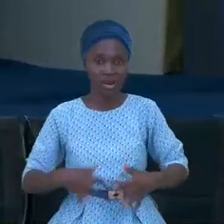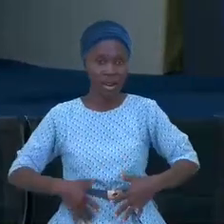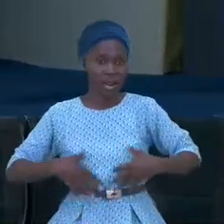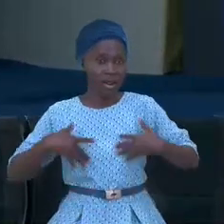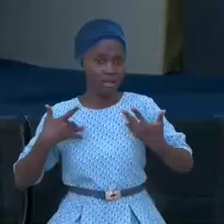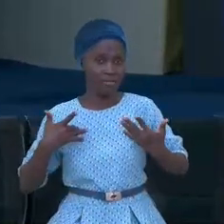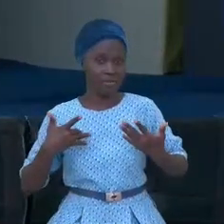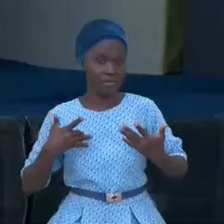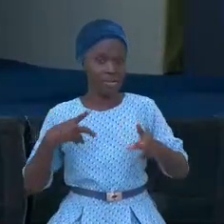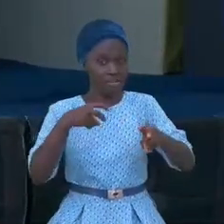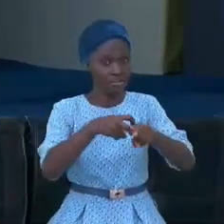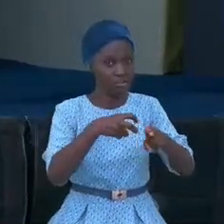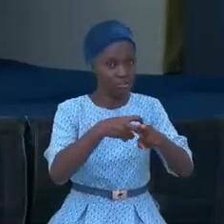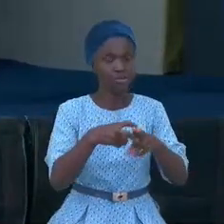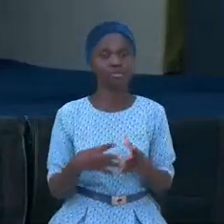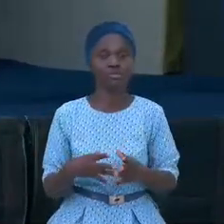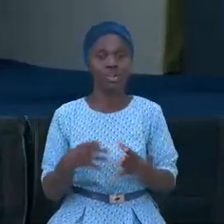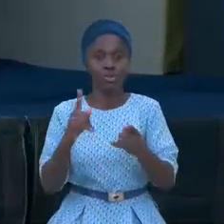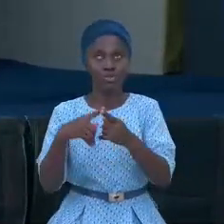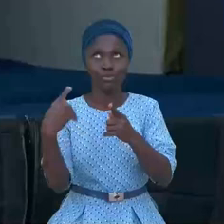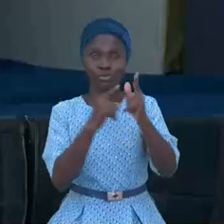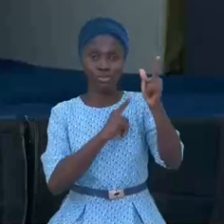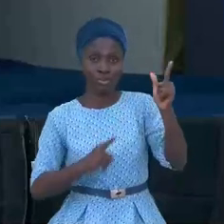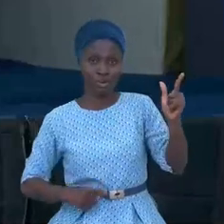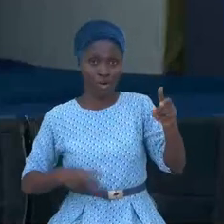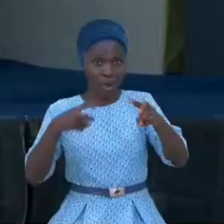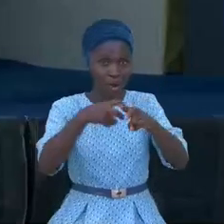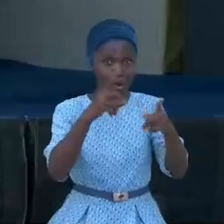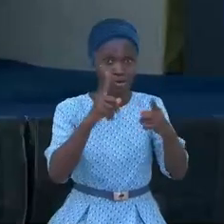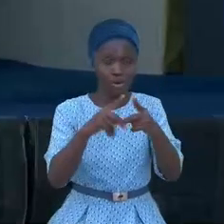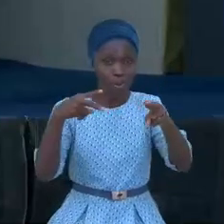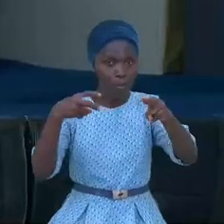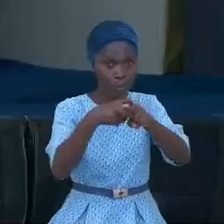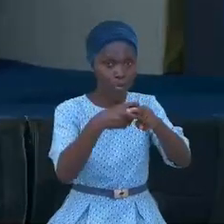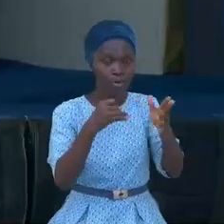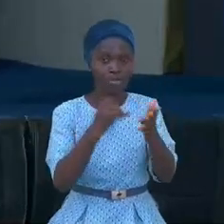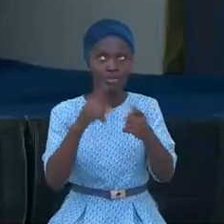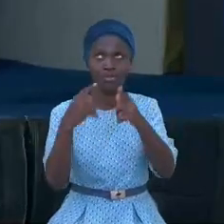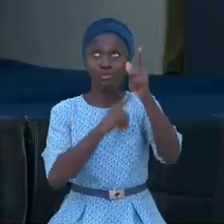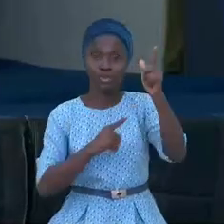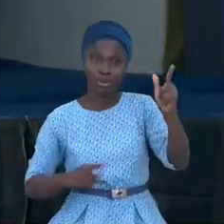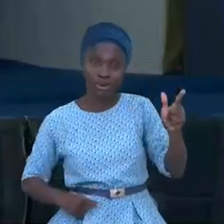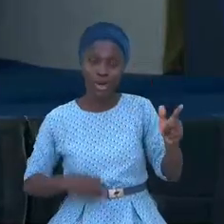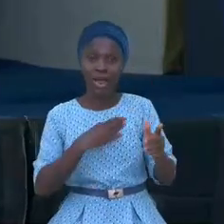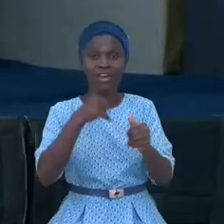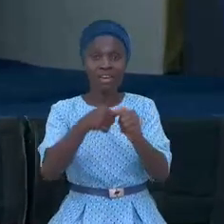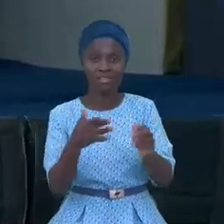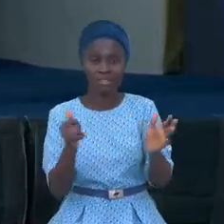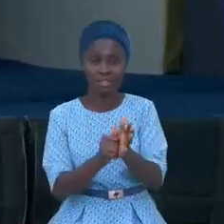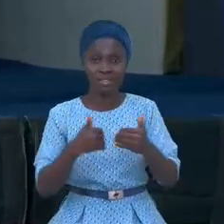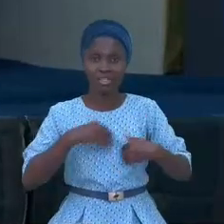au Seigneur, le Sauveur. Et tout ce qui a été téléchargé pour